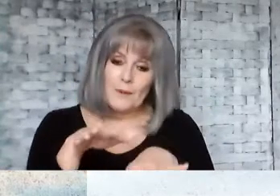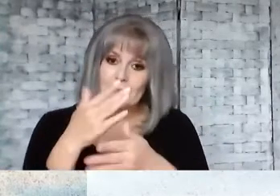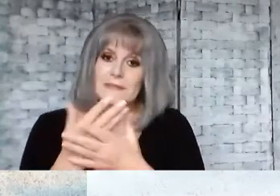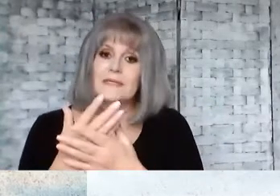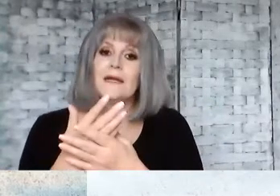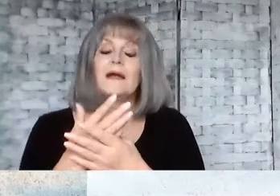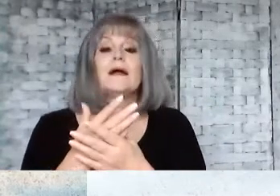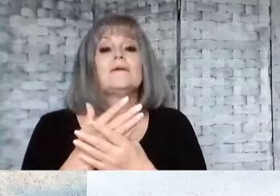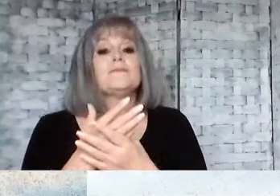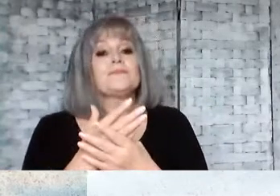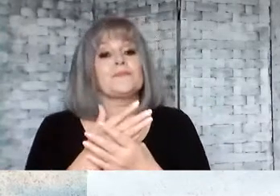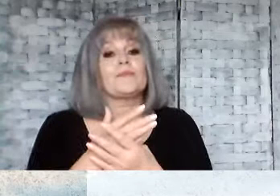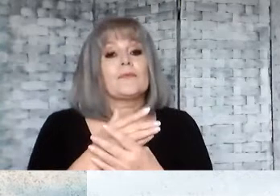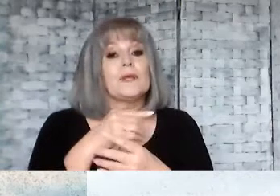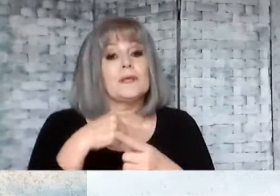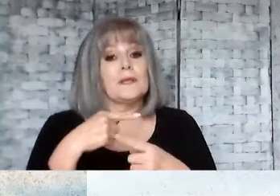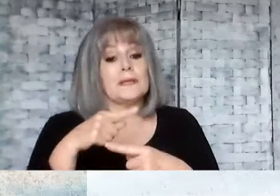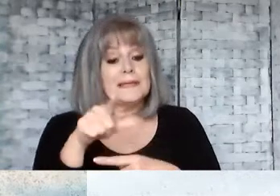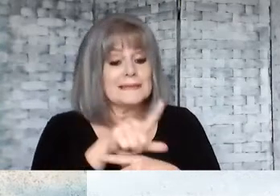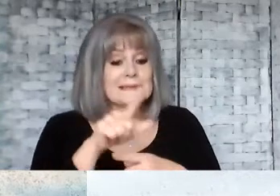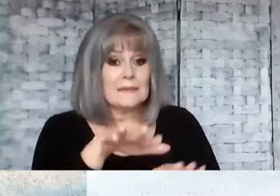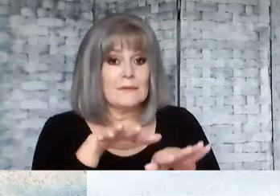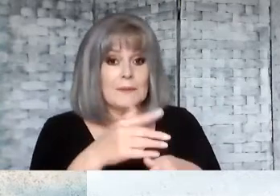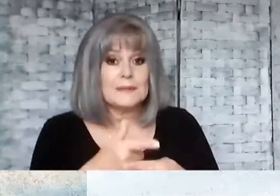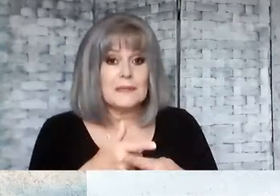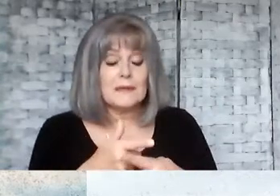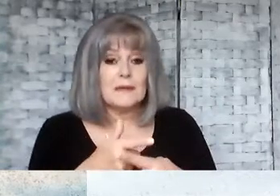die apostels toe met die 7 mense wat gekies is?